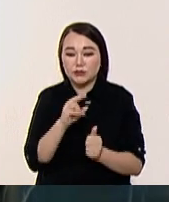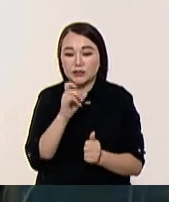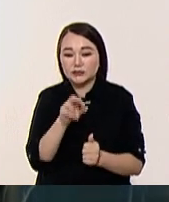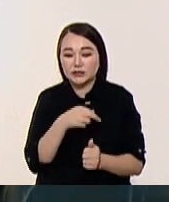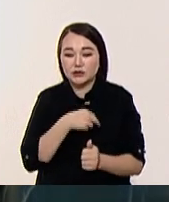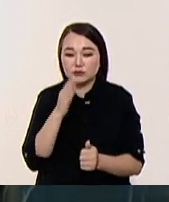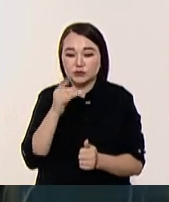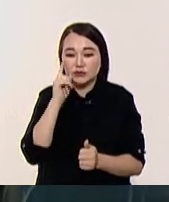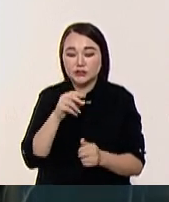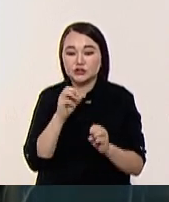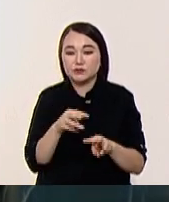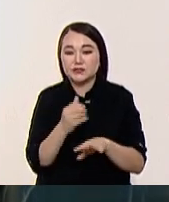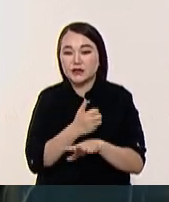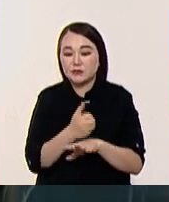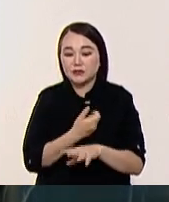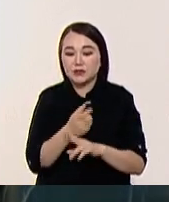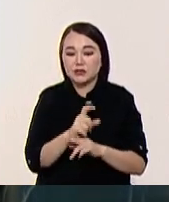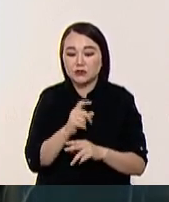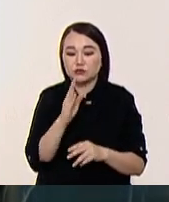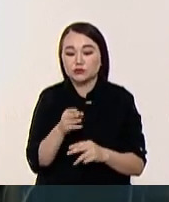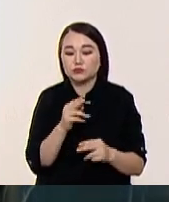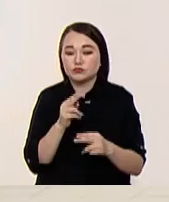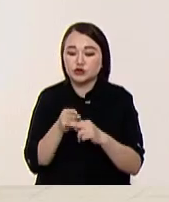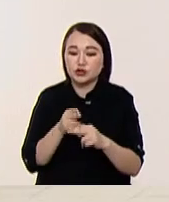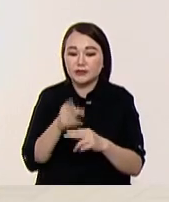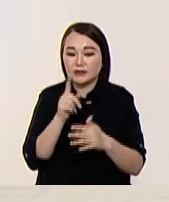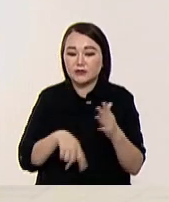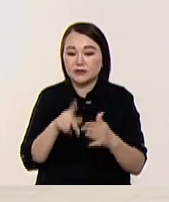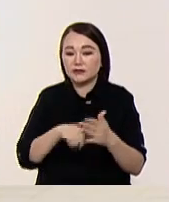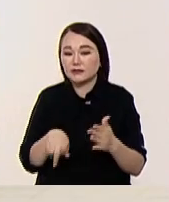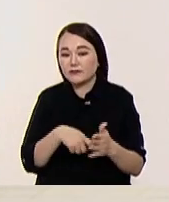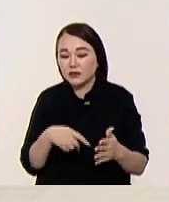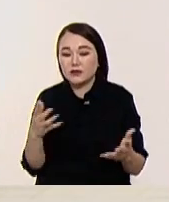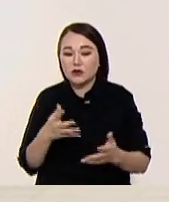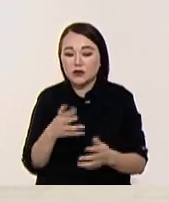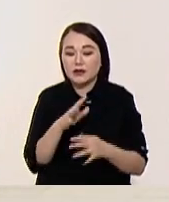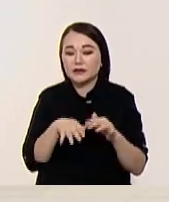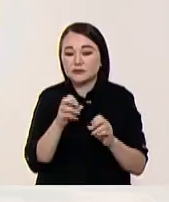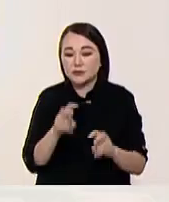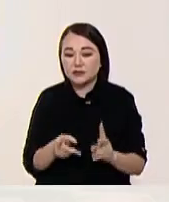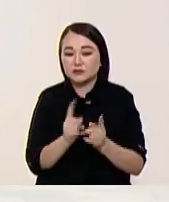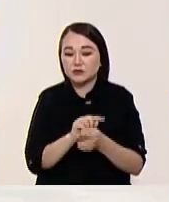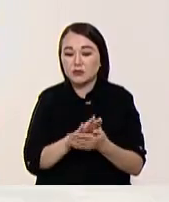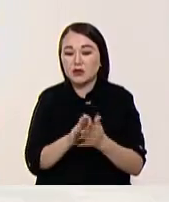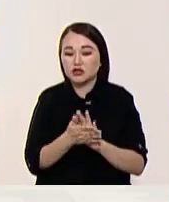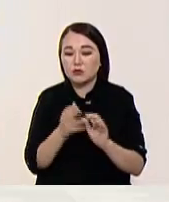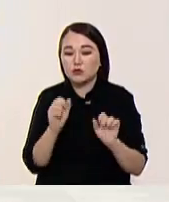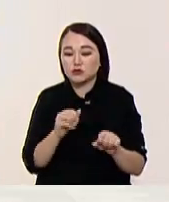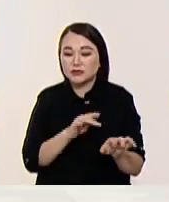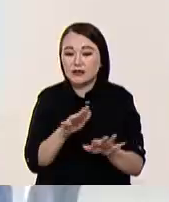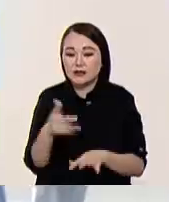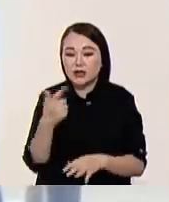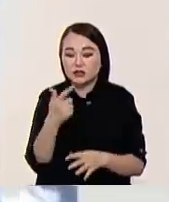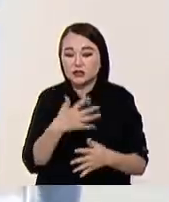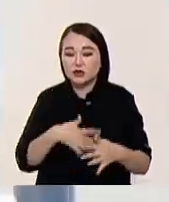она зарабатывает. И исходя из этого будем решать, доверять это, не доверять. Эксперты сходятся во мнении, что изменить положение дел может